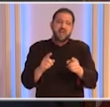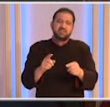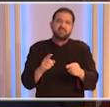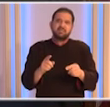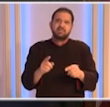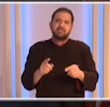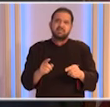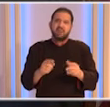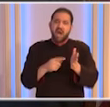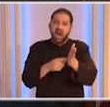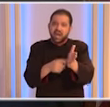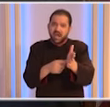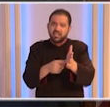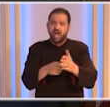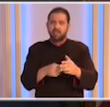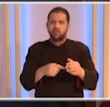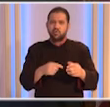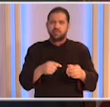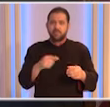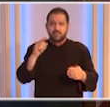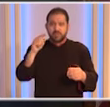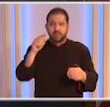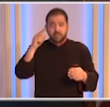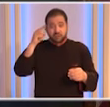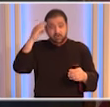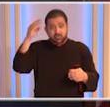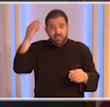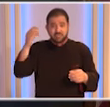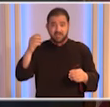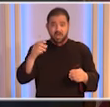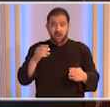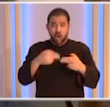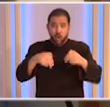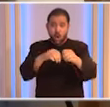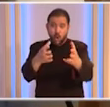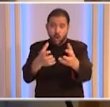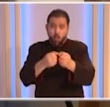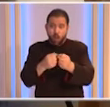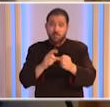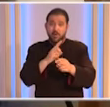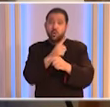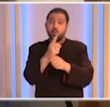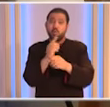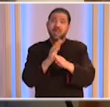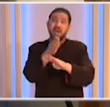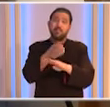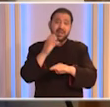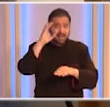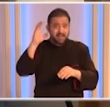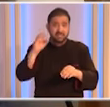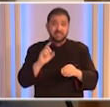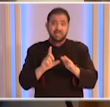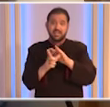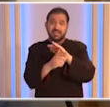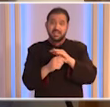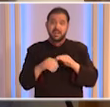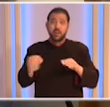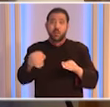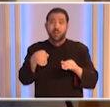A dovedit-o și științific, nu numai prin credință. Noi am luat lucrurile prin credință. Așa. Și de atunci, din momentul acela, cel